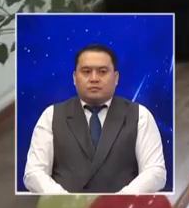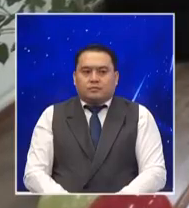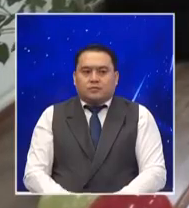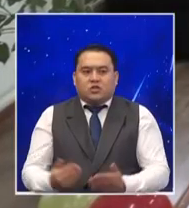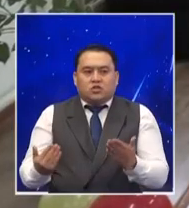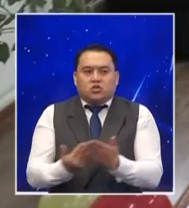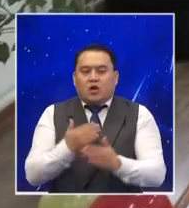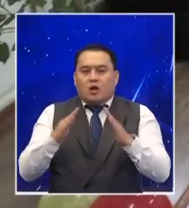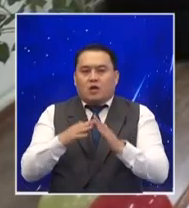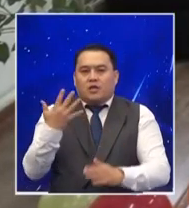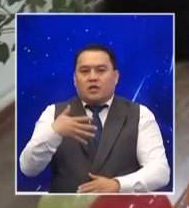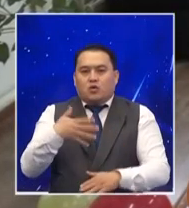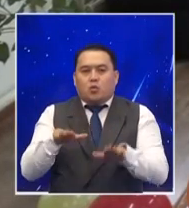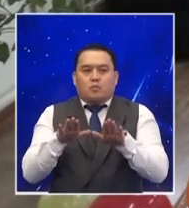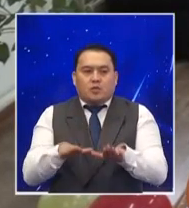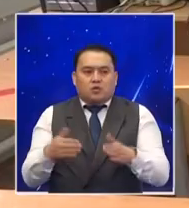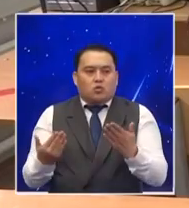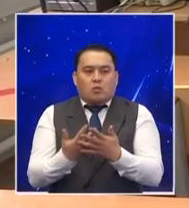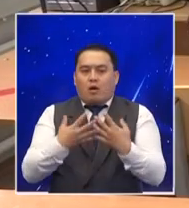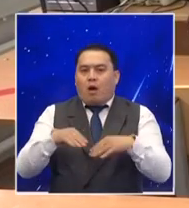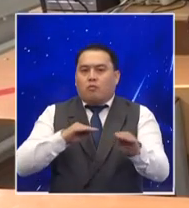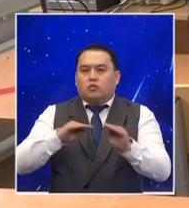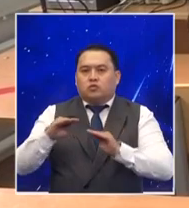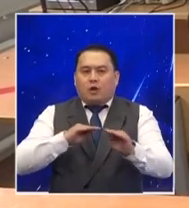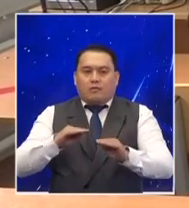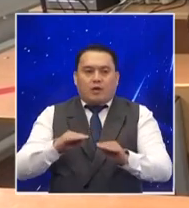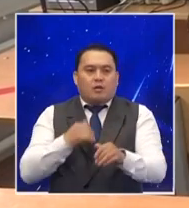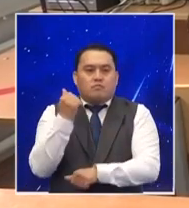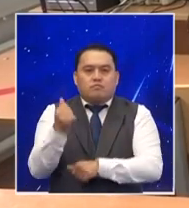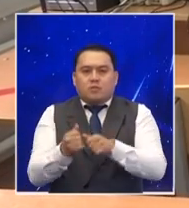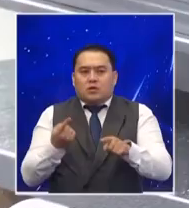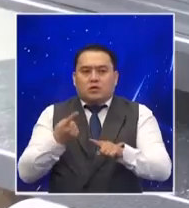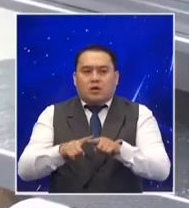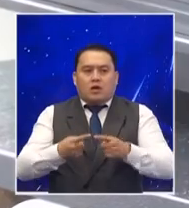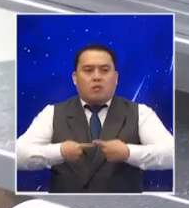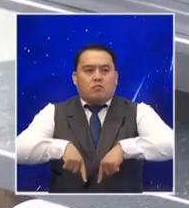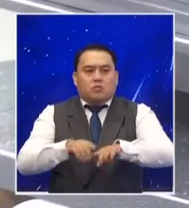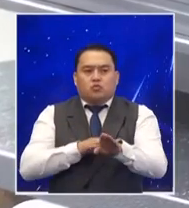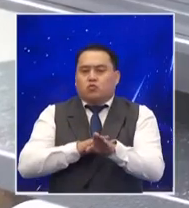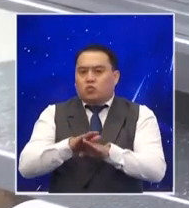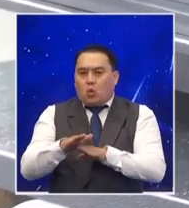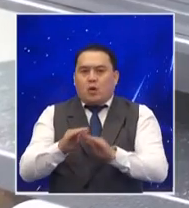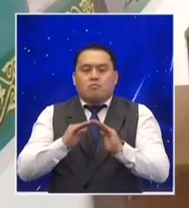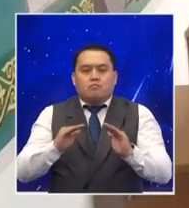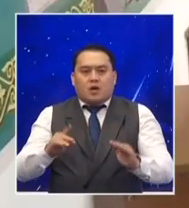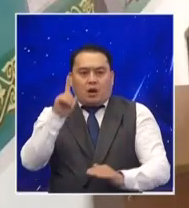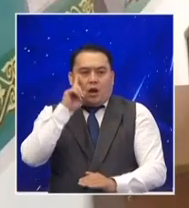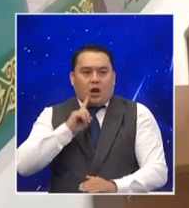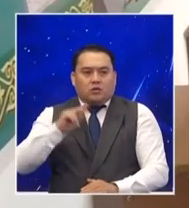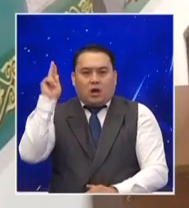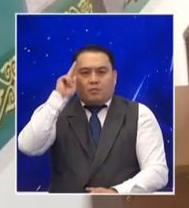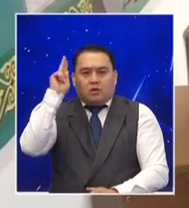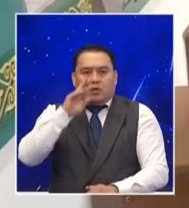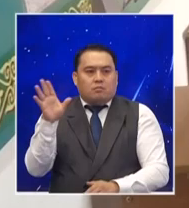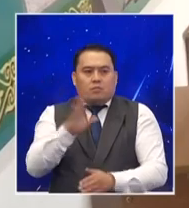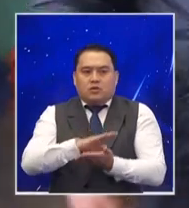Жаңа ғимарат 50 орынды, іші заманауи құрал жабдықтармен қамтылған, материалдық техникалық базасы толықтырылған, оқушылар сапалы білім алуға